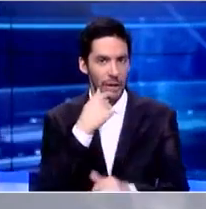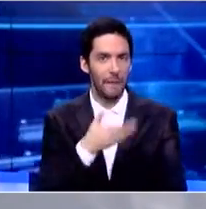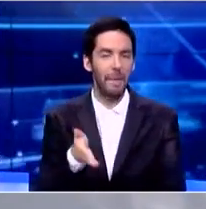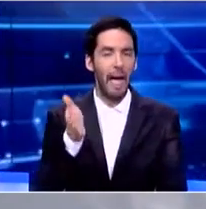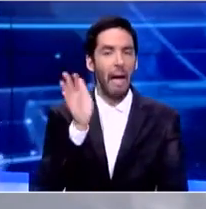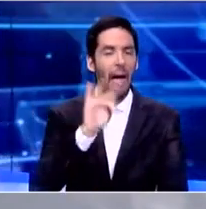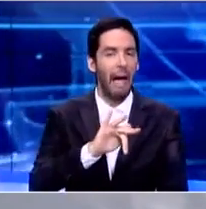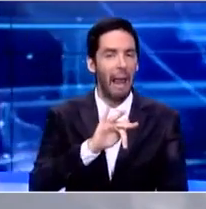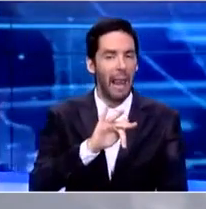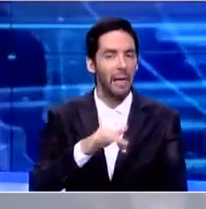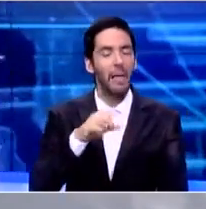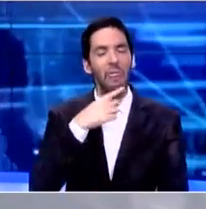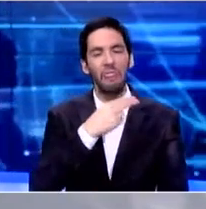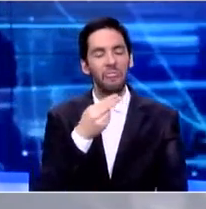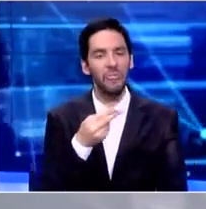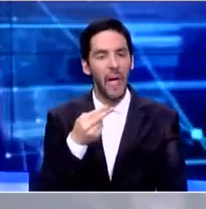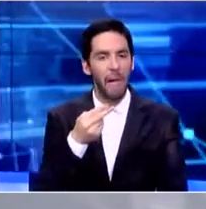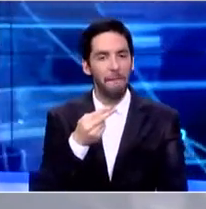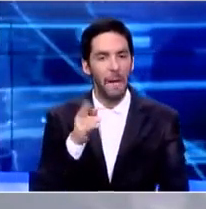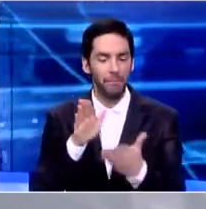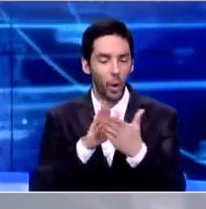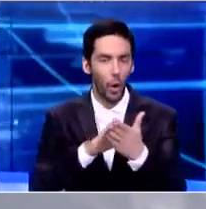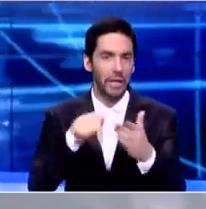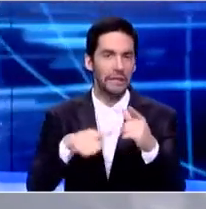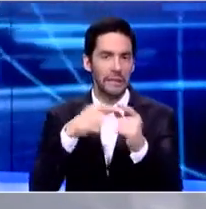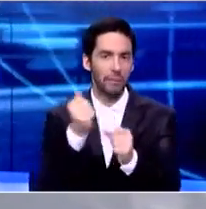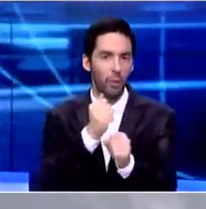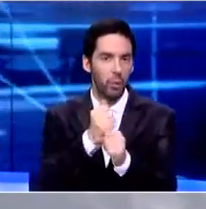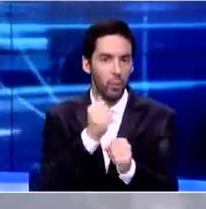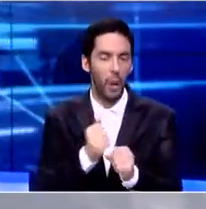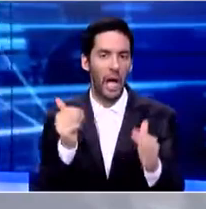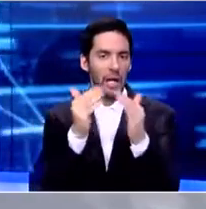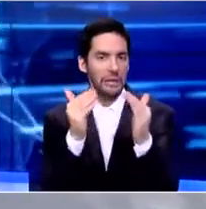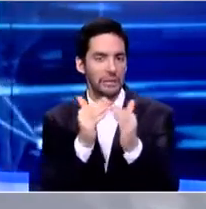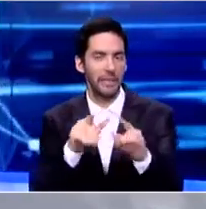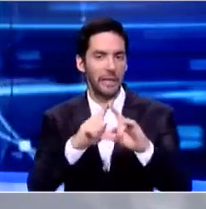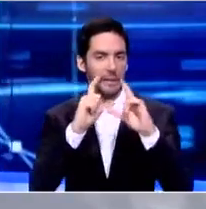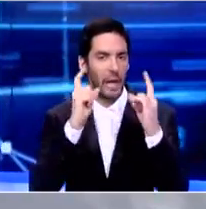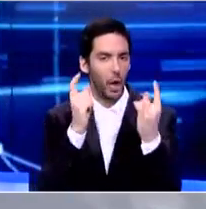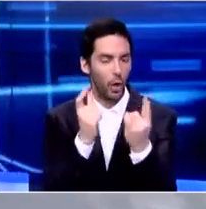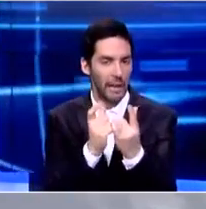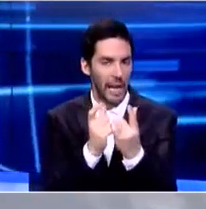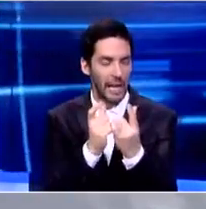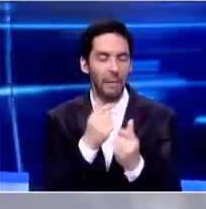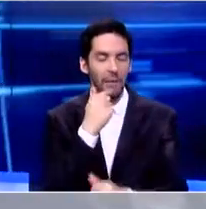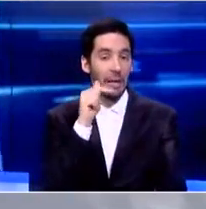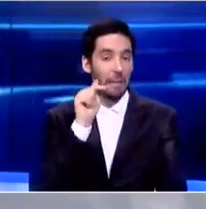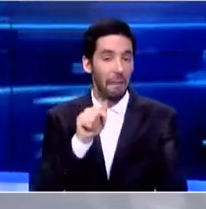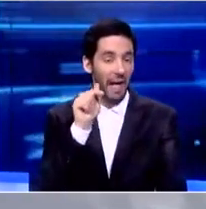επαφές διαγνωσμένων περιστατικών ή ενδεχομένως περιστατικά που δεν έχει διευκρινιστεί πλήρως το επιδημιολογικό